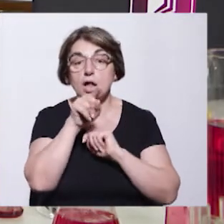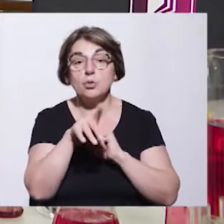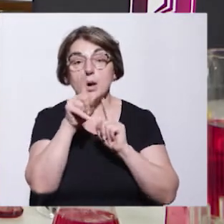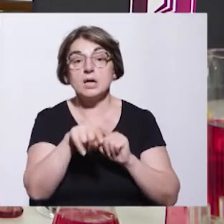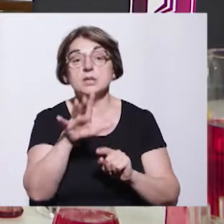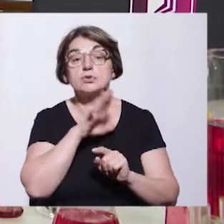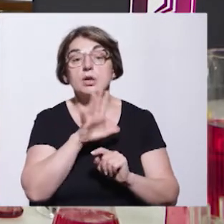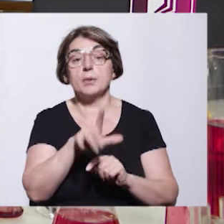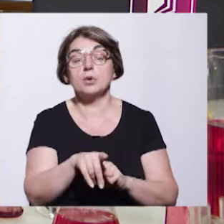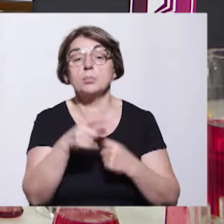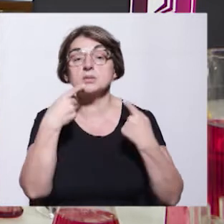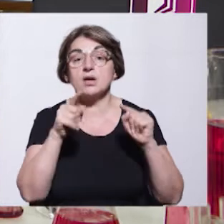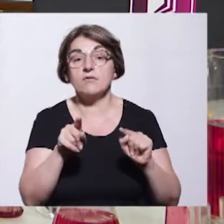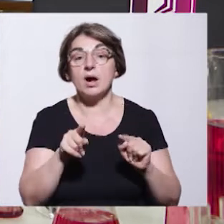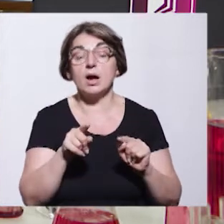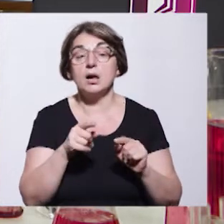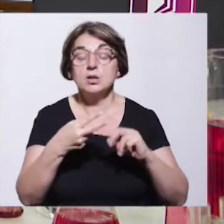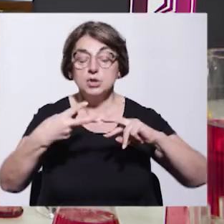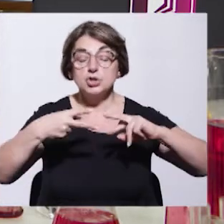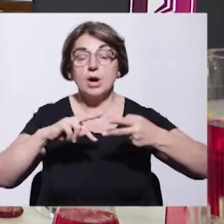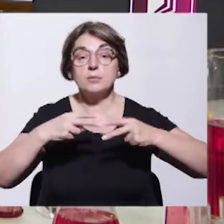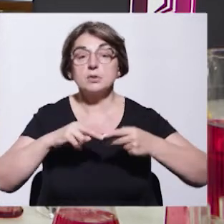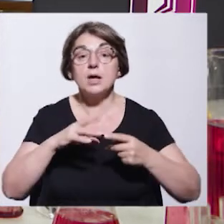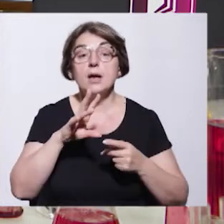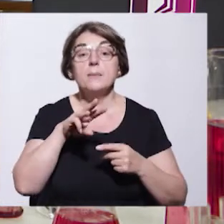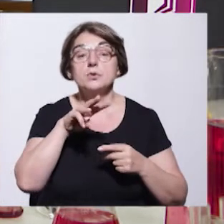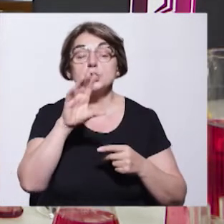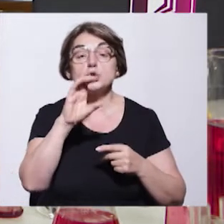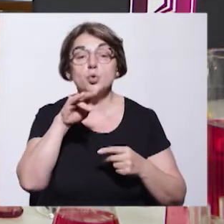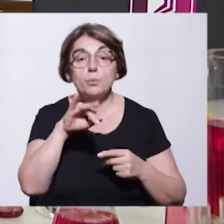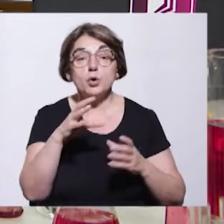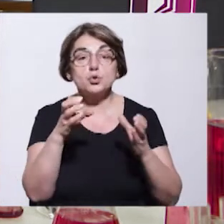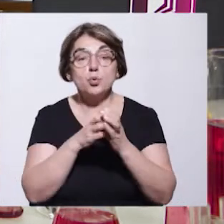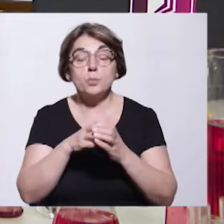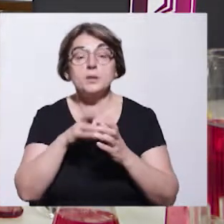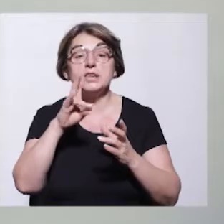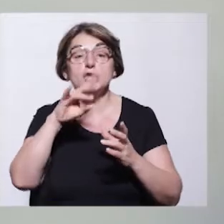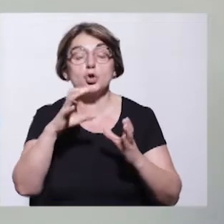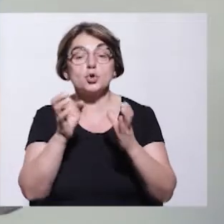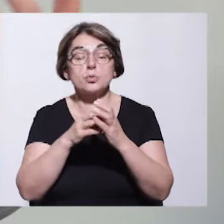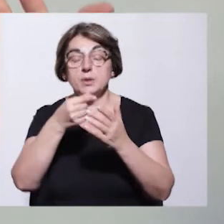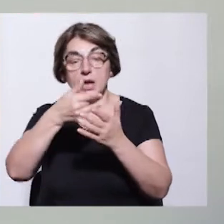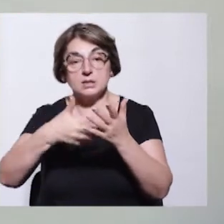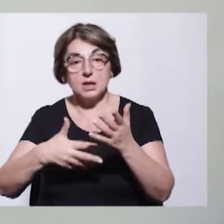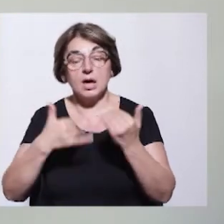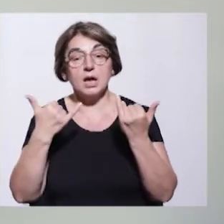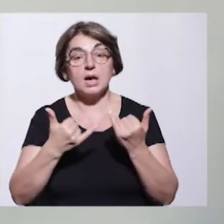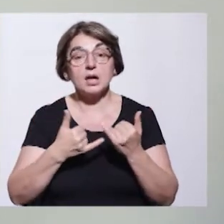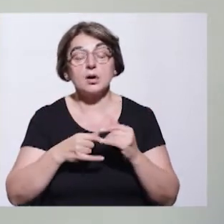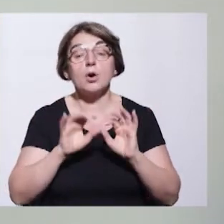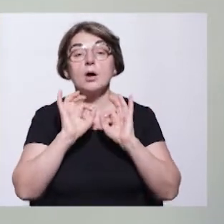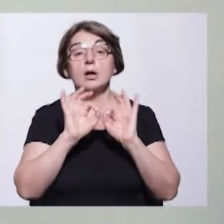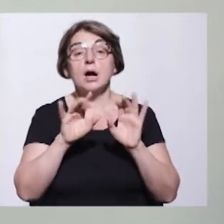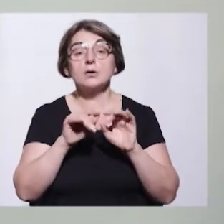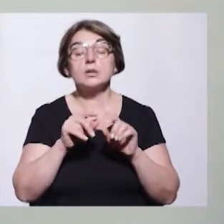კონკრეტულად მეთანის ურთიერთქმედება ჰალოგენთან, კერძოდ ქლორის ატომთან, თუ რა ხდება